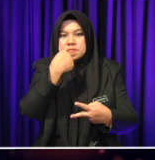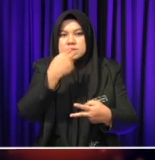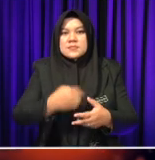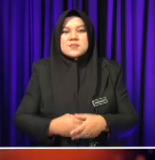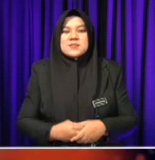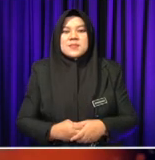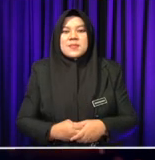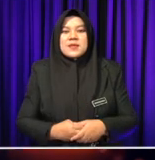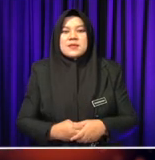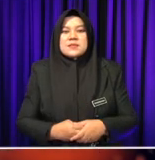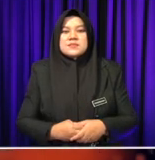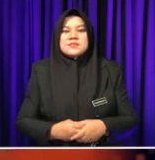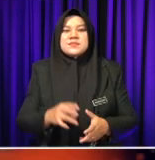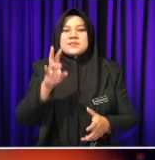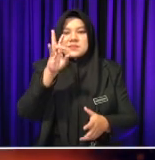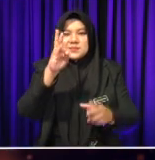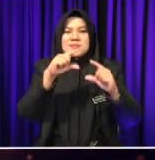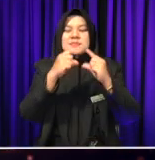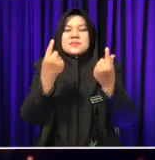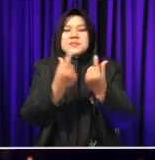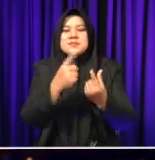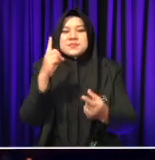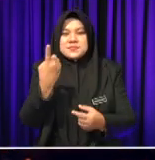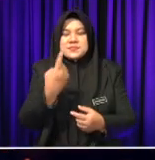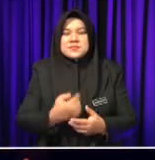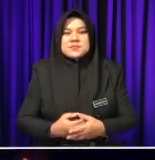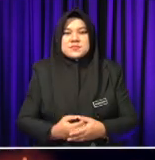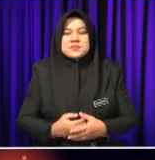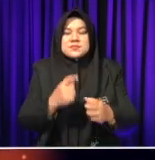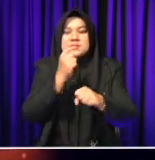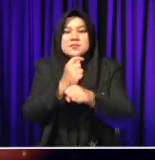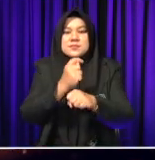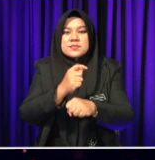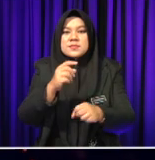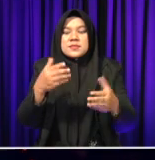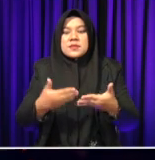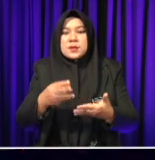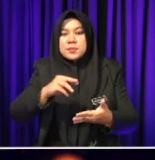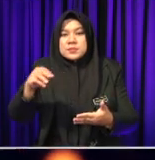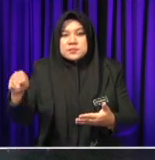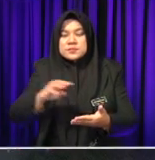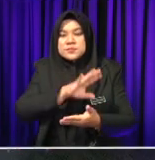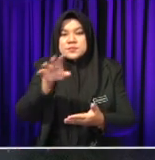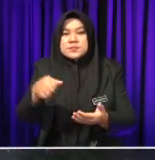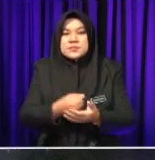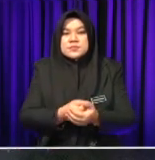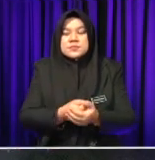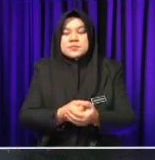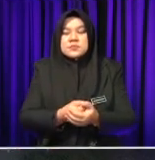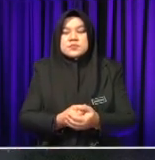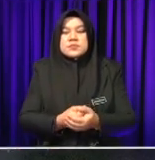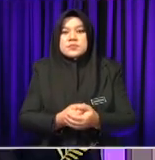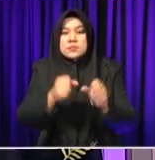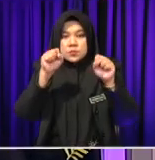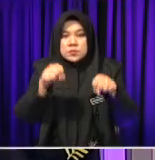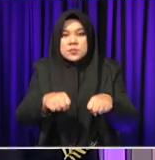ok tujuhlah kan okey tujuh dah okey tahniah anak-anak Ustazah Ustazah yakin dan percaya slop sukses ini juga